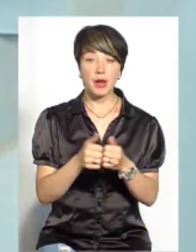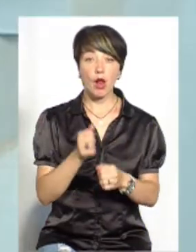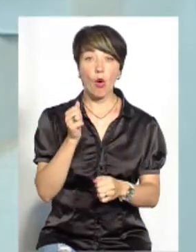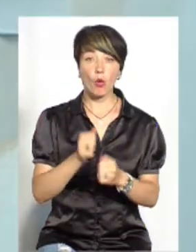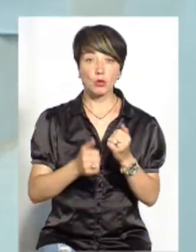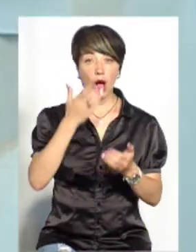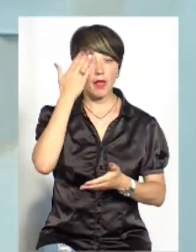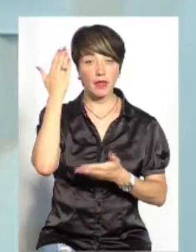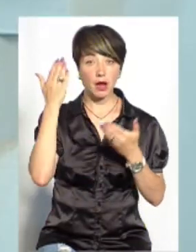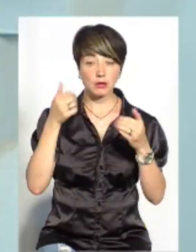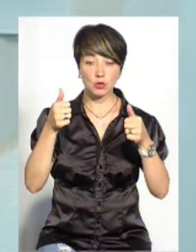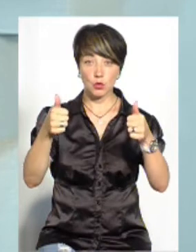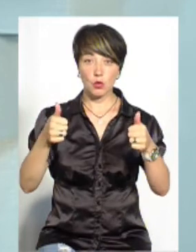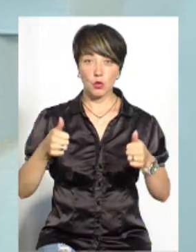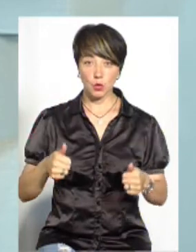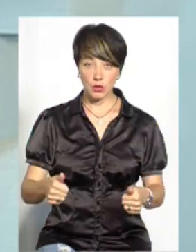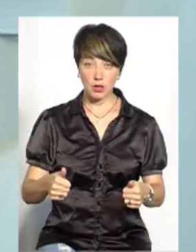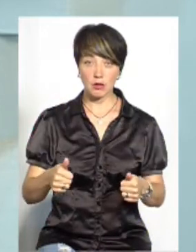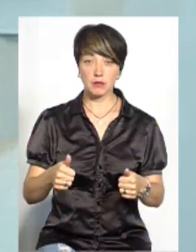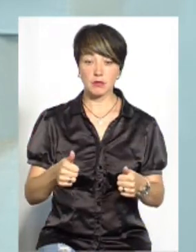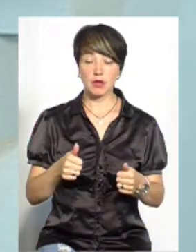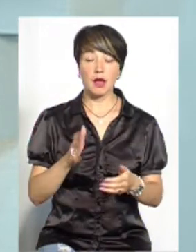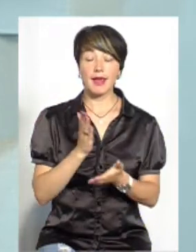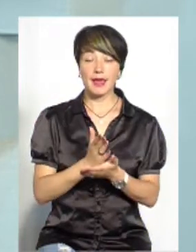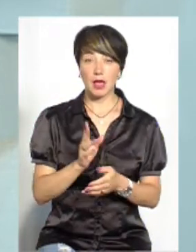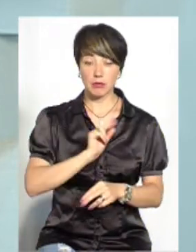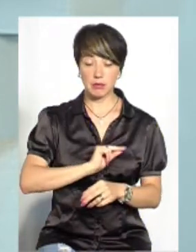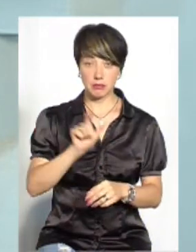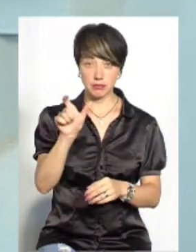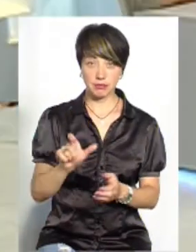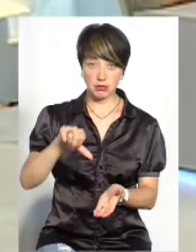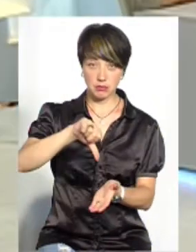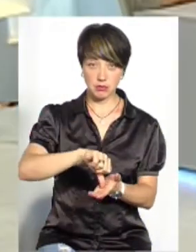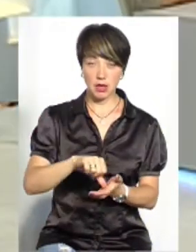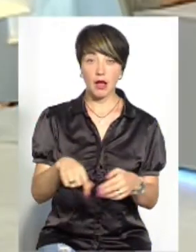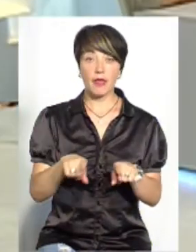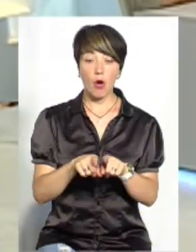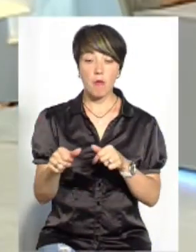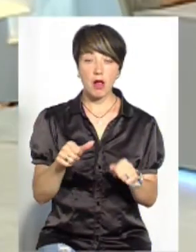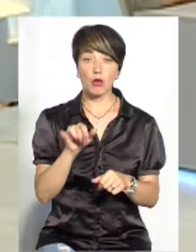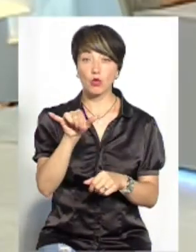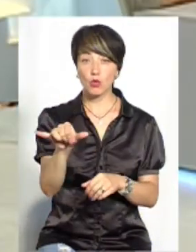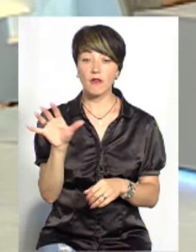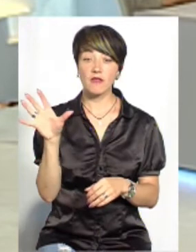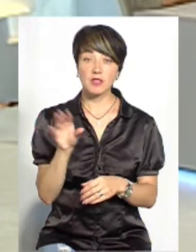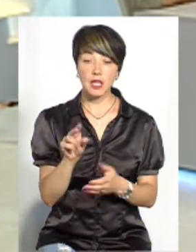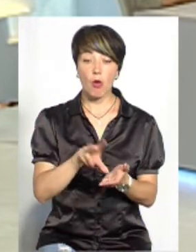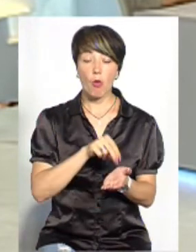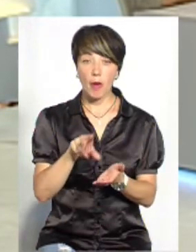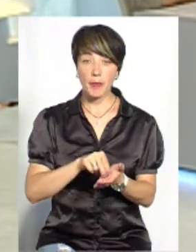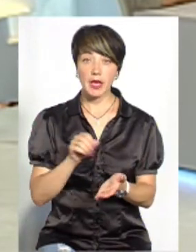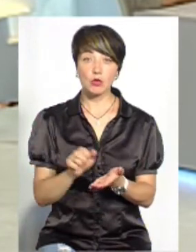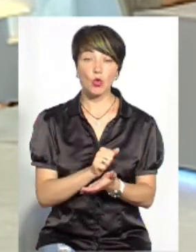атракціону, який відноситься до підвищеної безпеки, є оператор атракціонної техніки. В такого оператора мають бути всі такі копії,